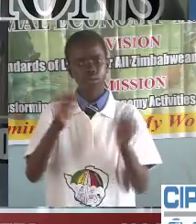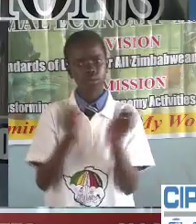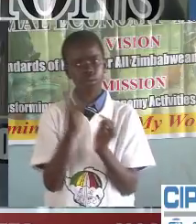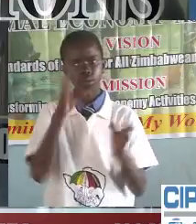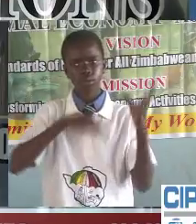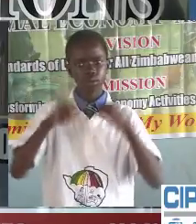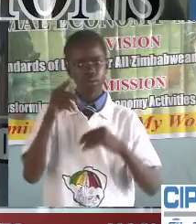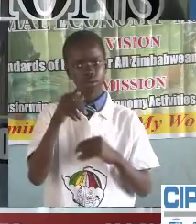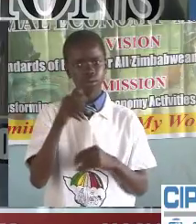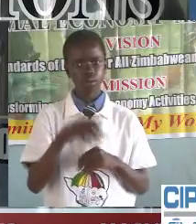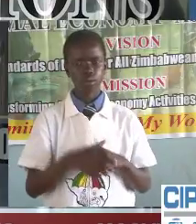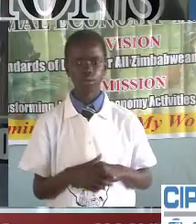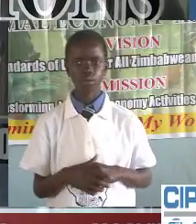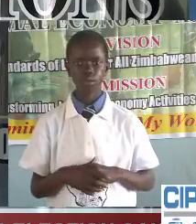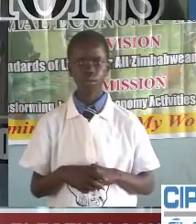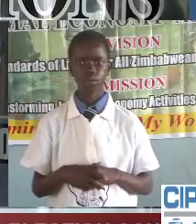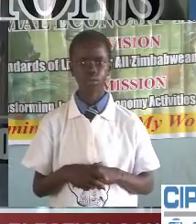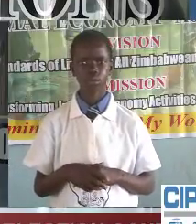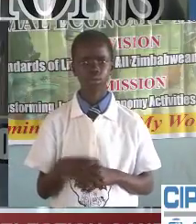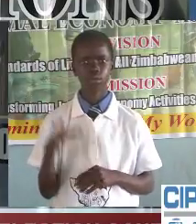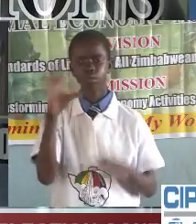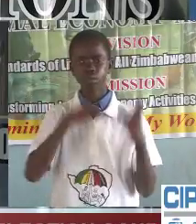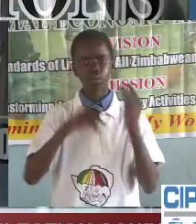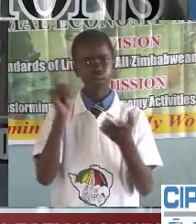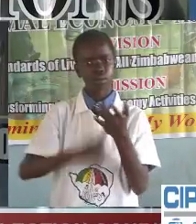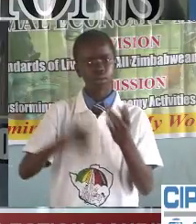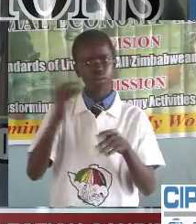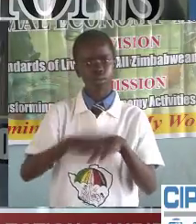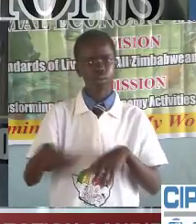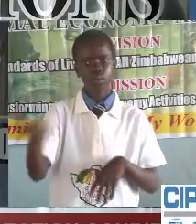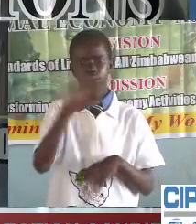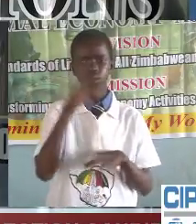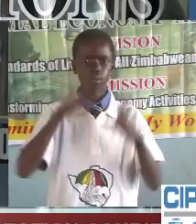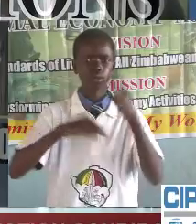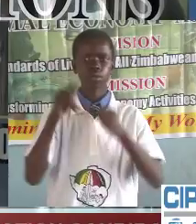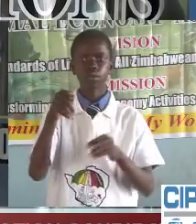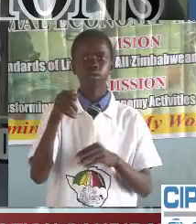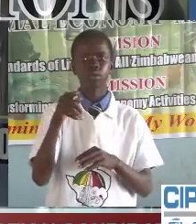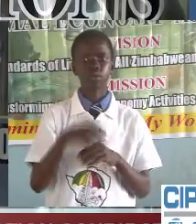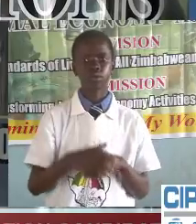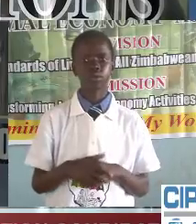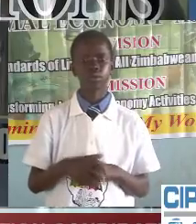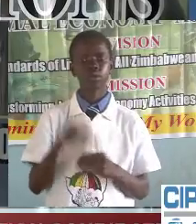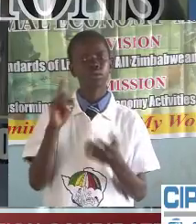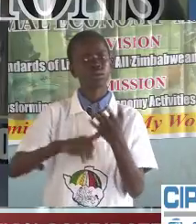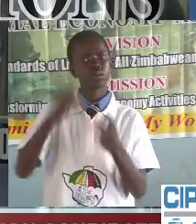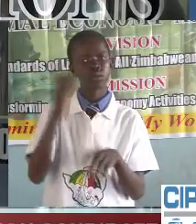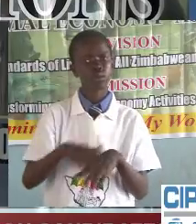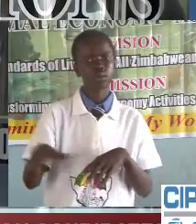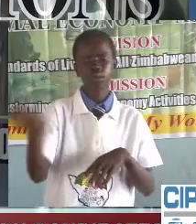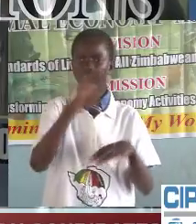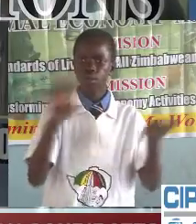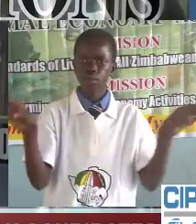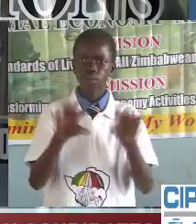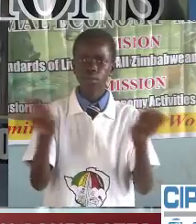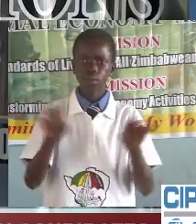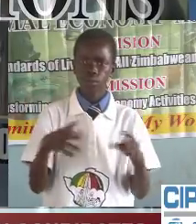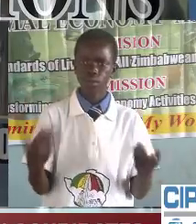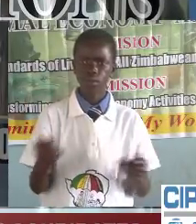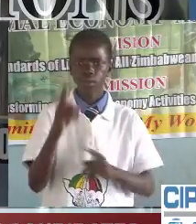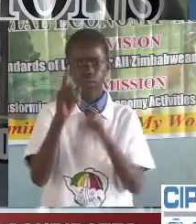zvandinonotaura ikoko zvichange zviri zvamunotaura imimi ndo zvandichanotaura and